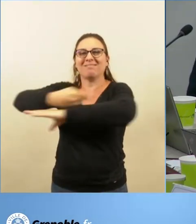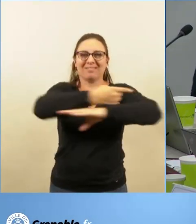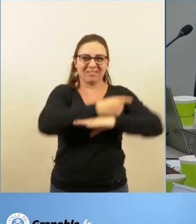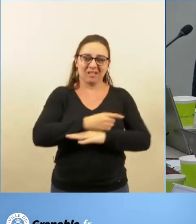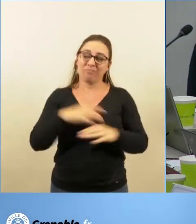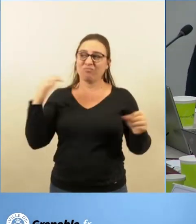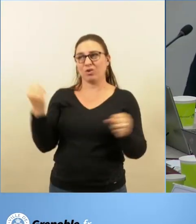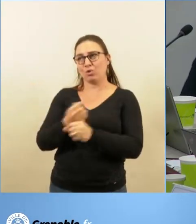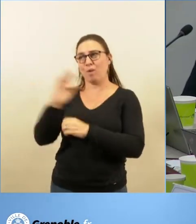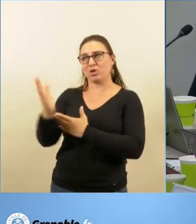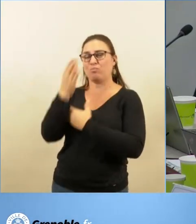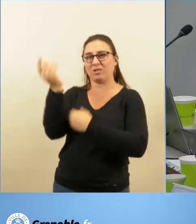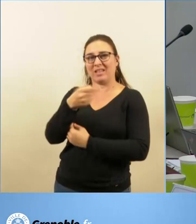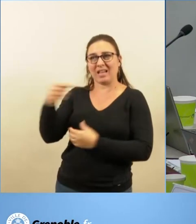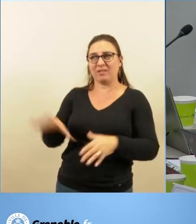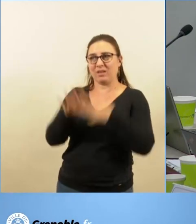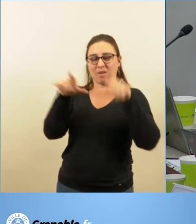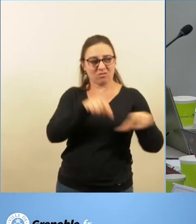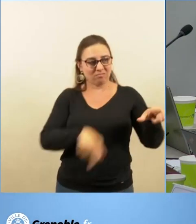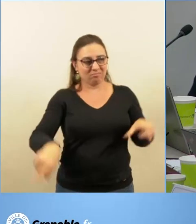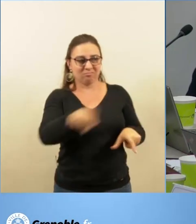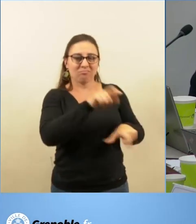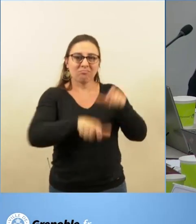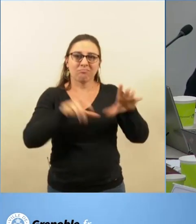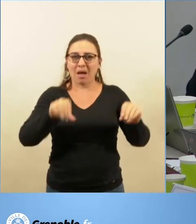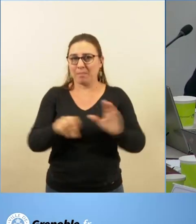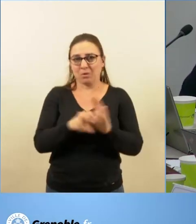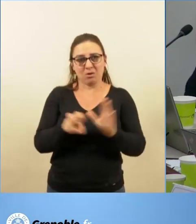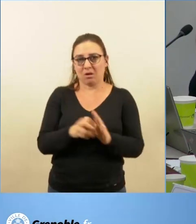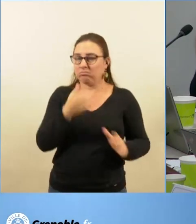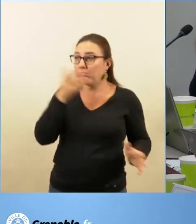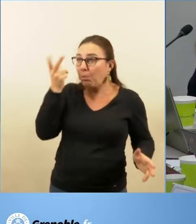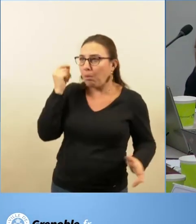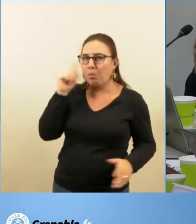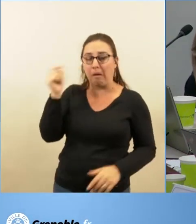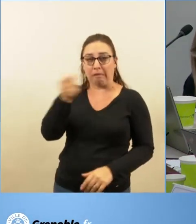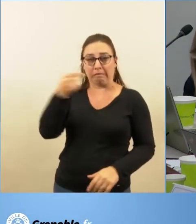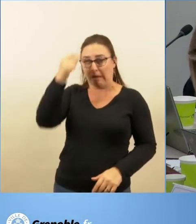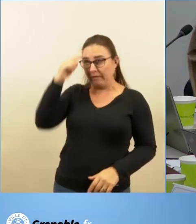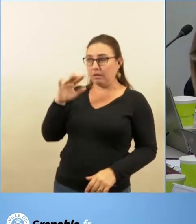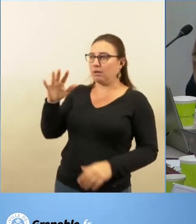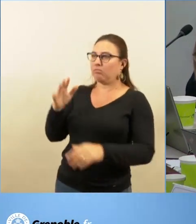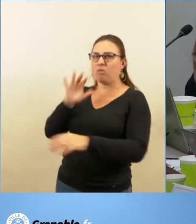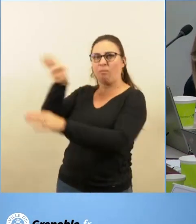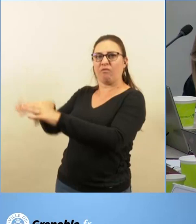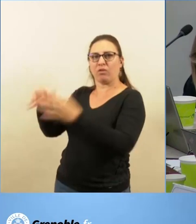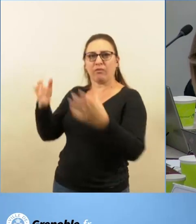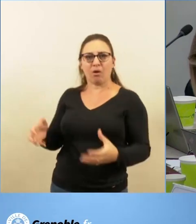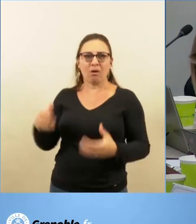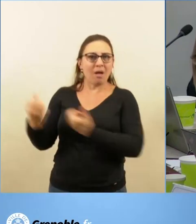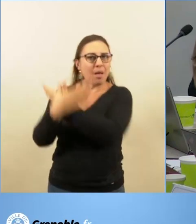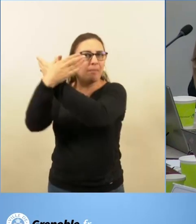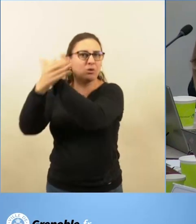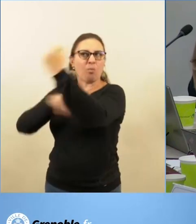envoyez un si mauvais signal qui ne sera pas compris par les grenobloises et les Grenoblois on adressant un avis négatif sur la ZFE et les actions engagées par la métropole